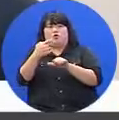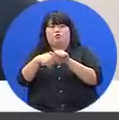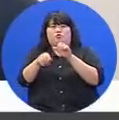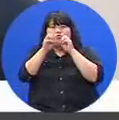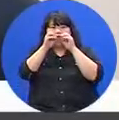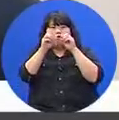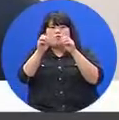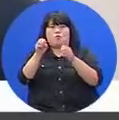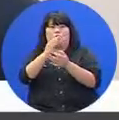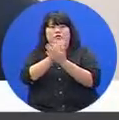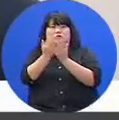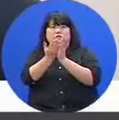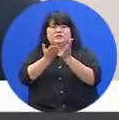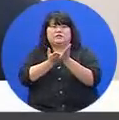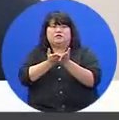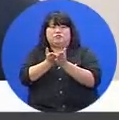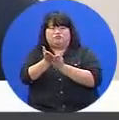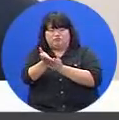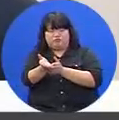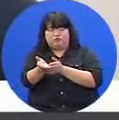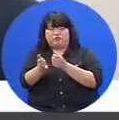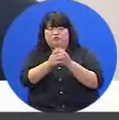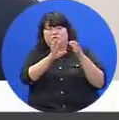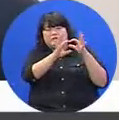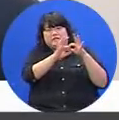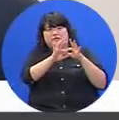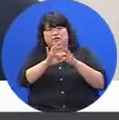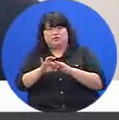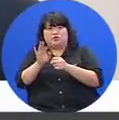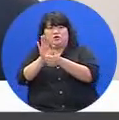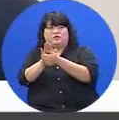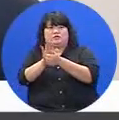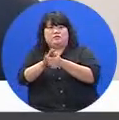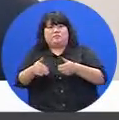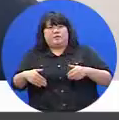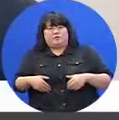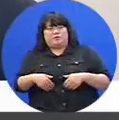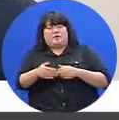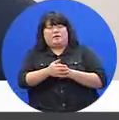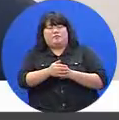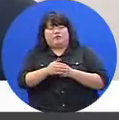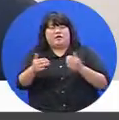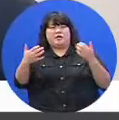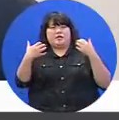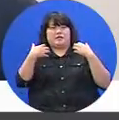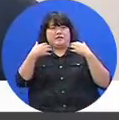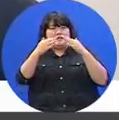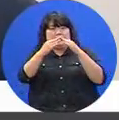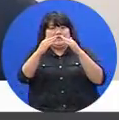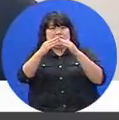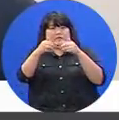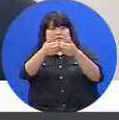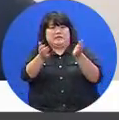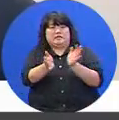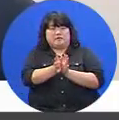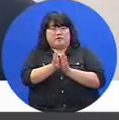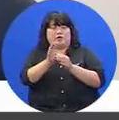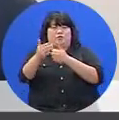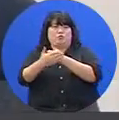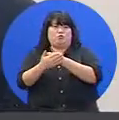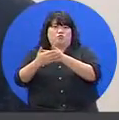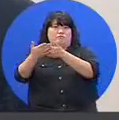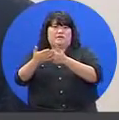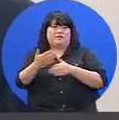홍보 이런 것들이 전문적으로 그다음에 지속적으로 지원이 필요합니다. 그래서 어떤 기관의 도움을 받는 것이 금연 성공을